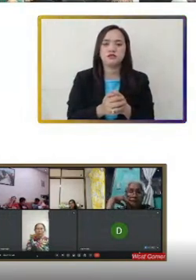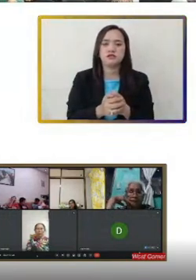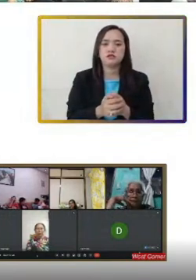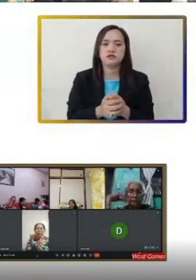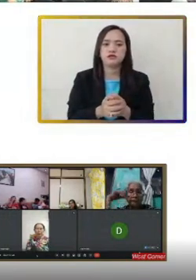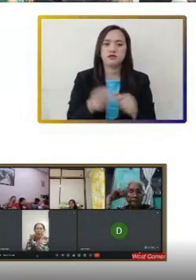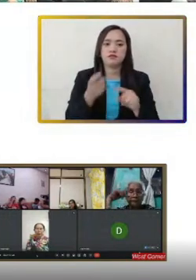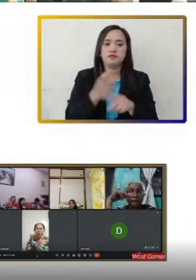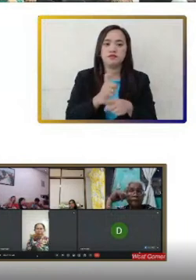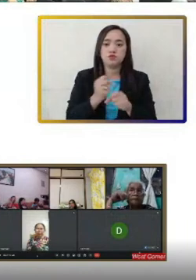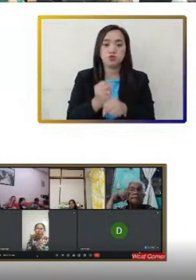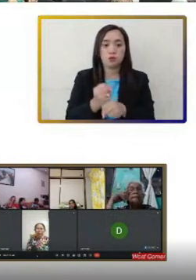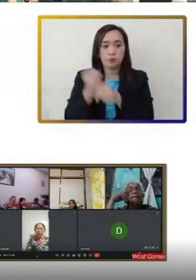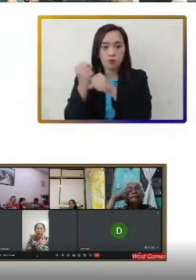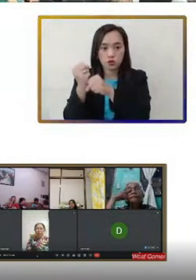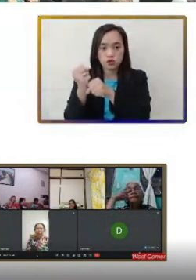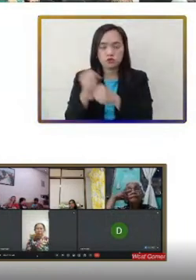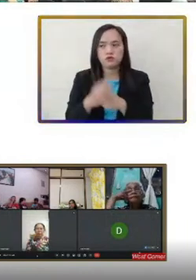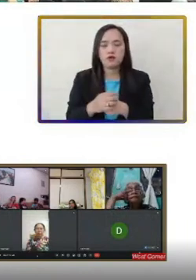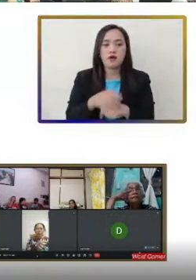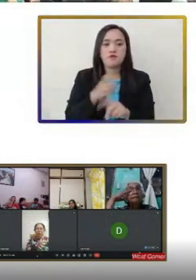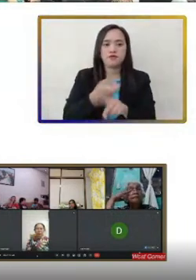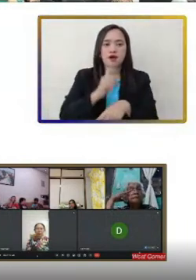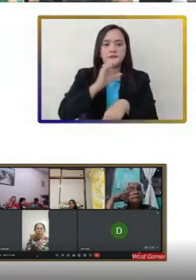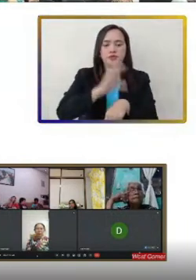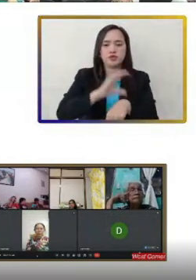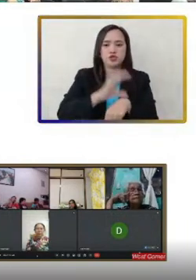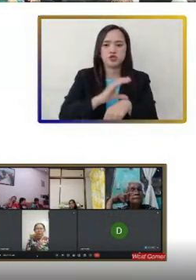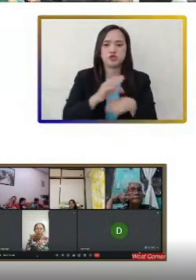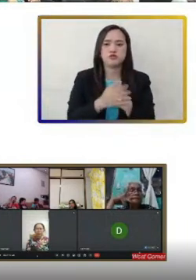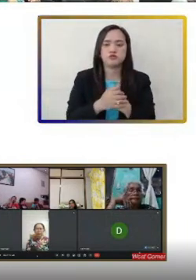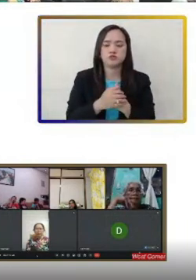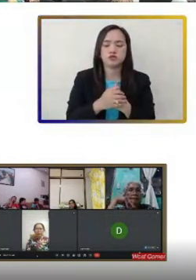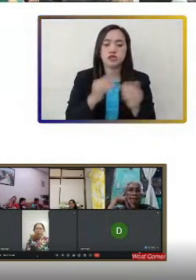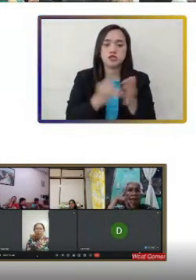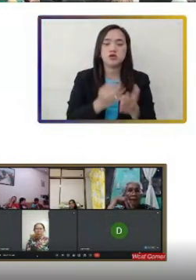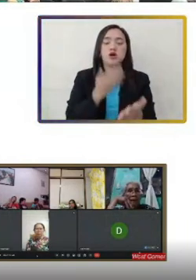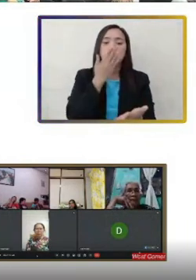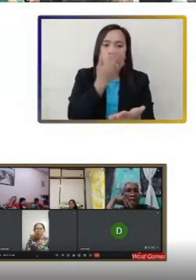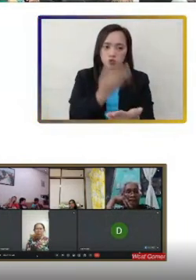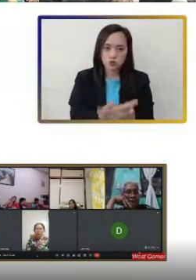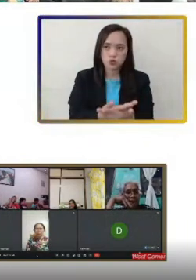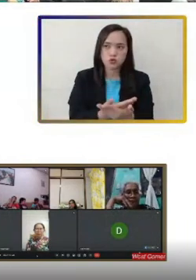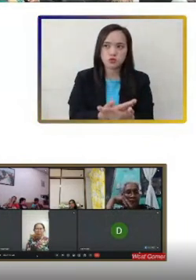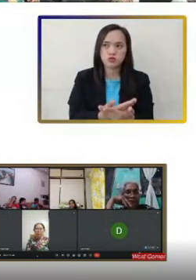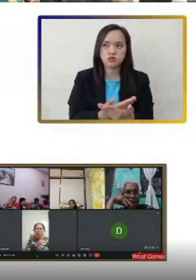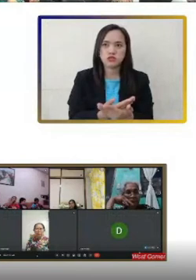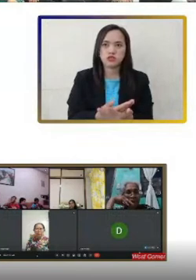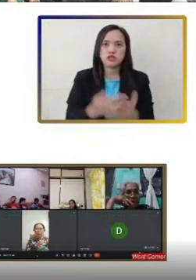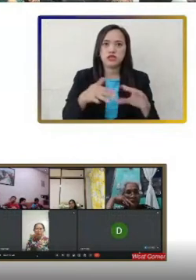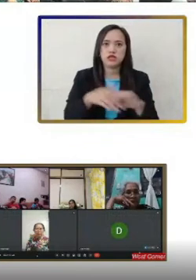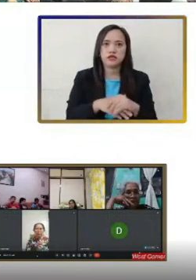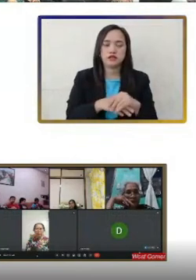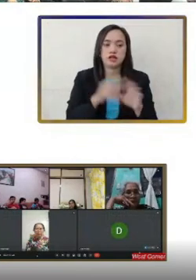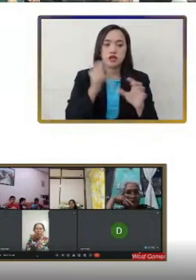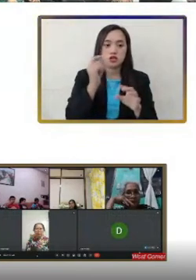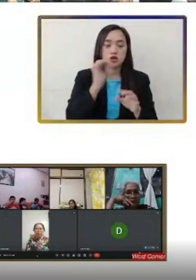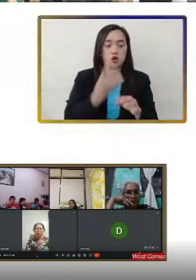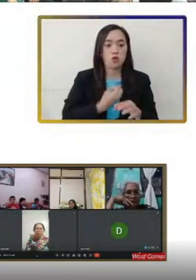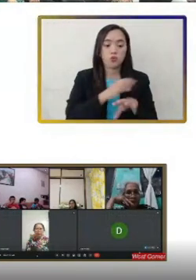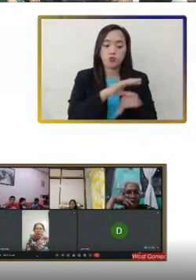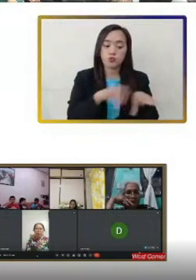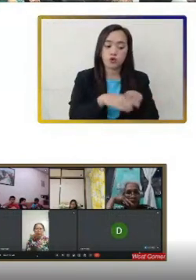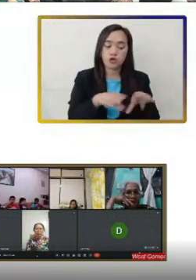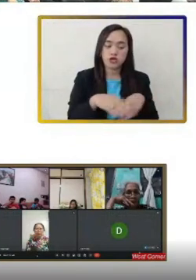nila yung support na tinatanggap nila? See? Yun po yun. Ganun po mga kapatid. Kaya kayo mga kabataan, kahit